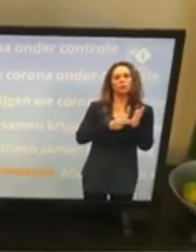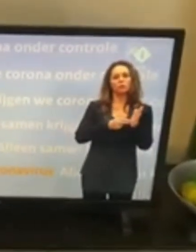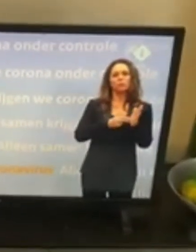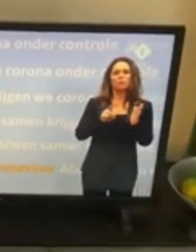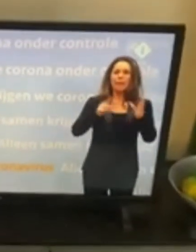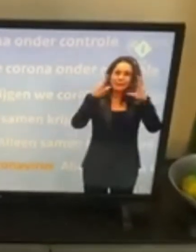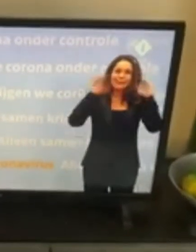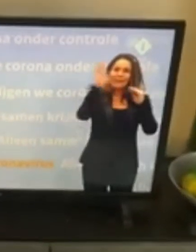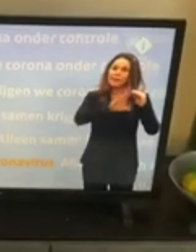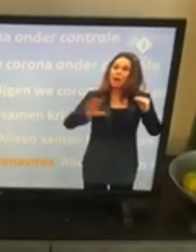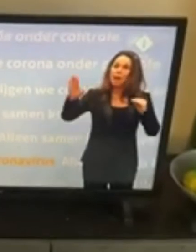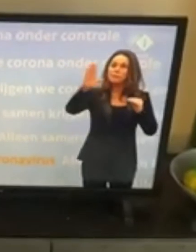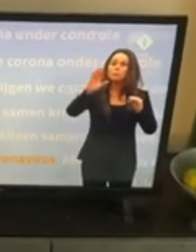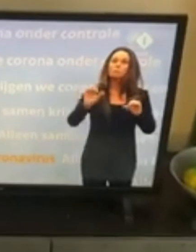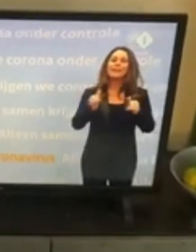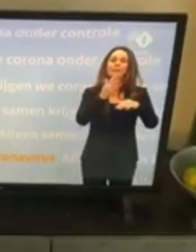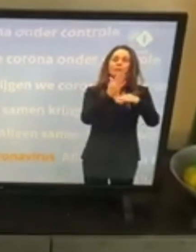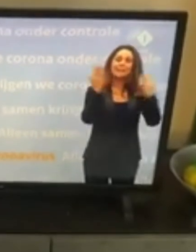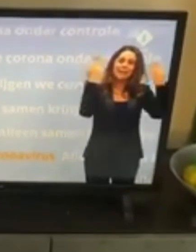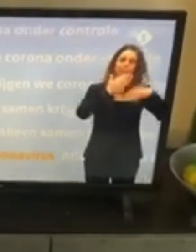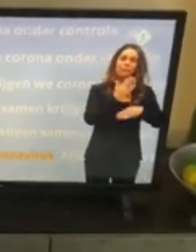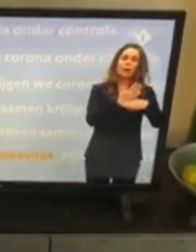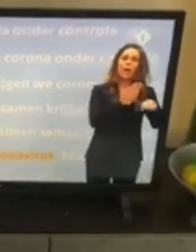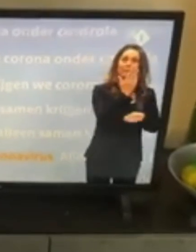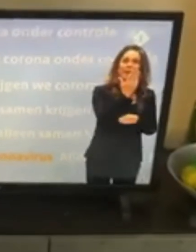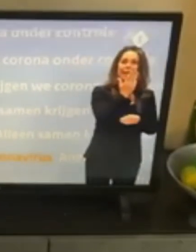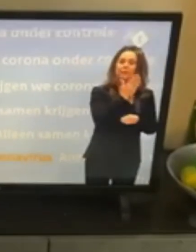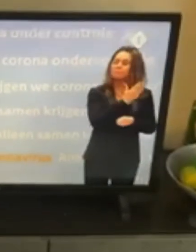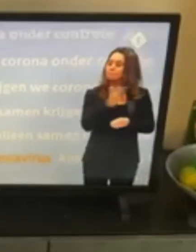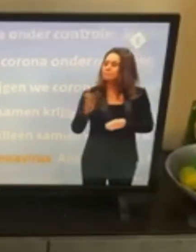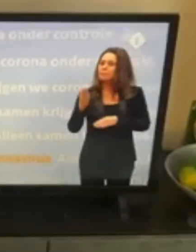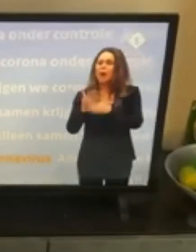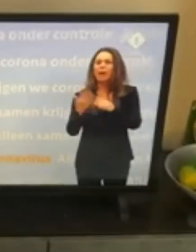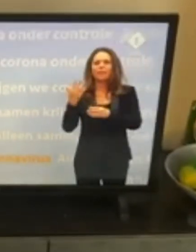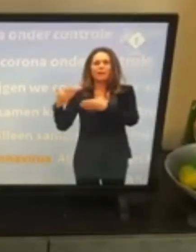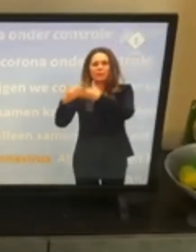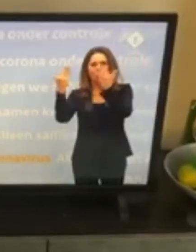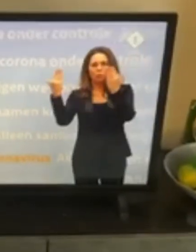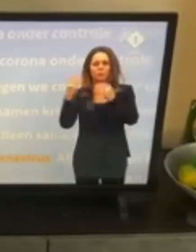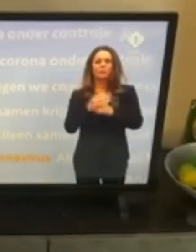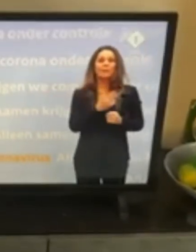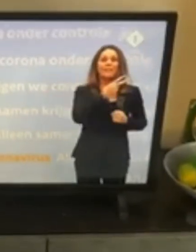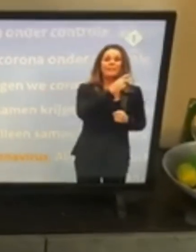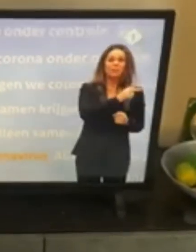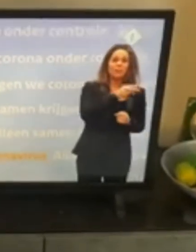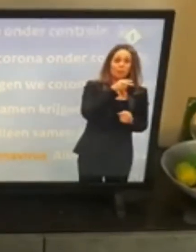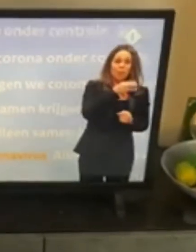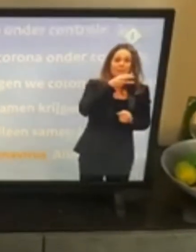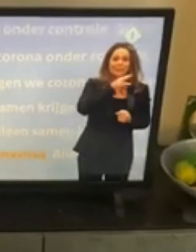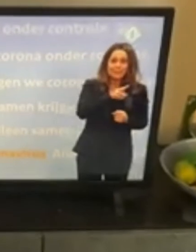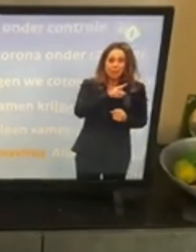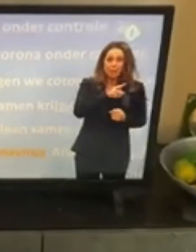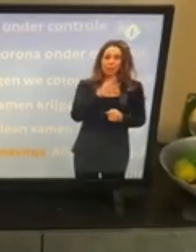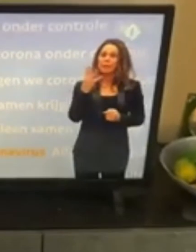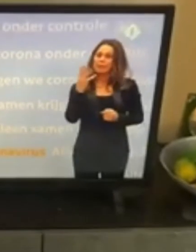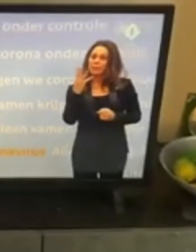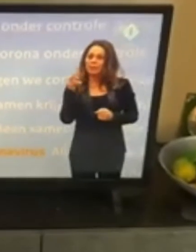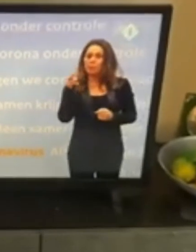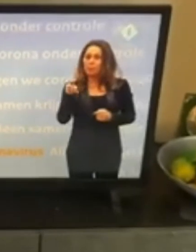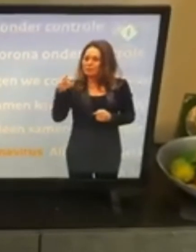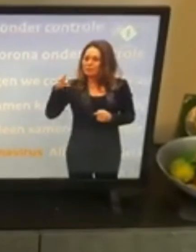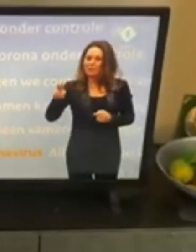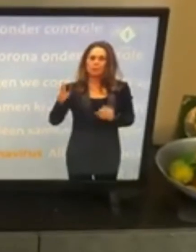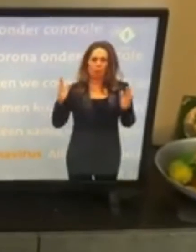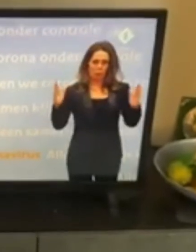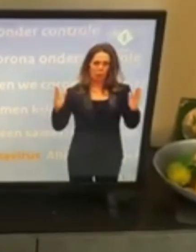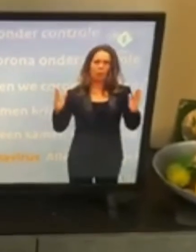Nederland tussen 8:30 s'avonds en 4:30 in de ochtend. Dus tussen 20:30 s'avonds en 4:30 in de ochtend. Dat